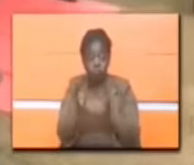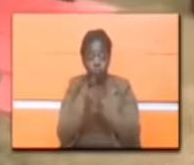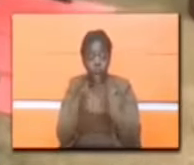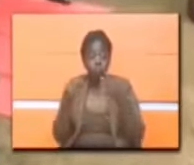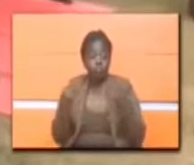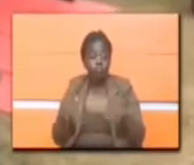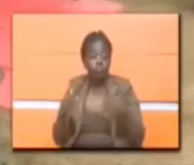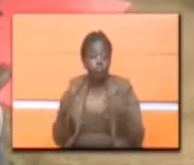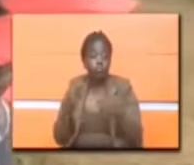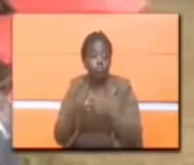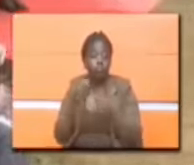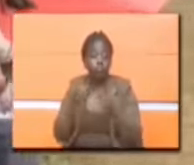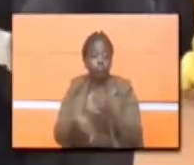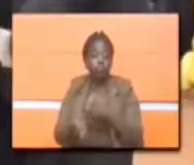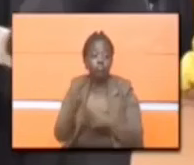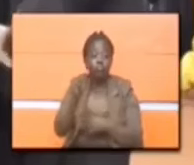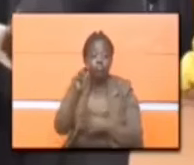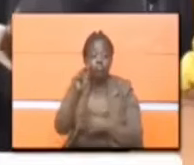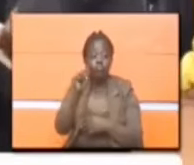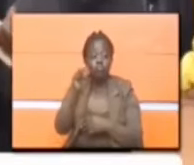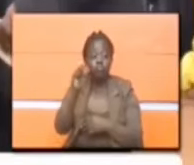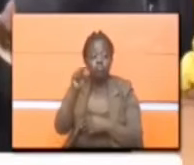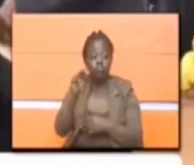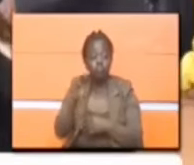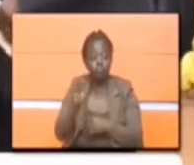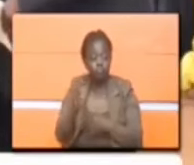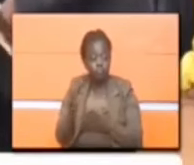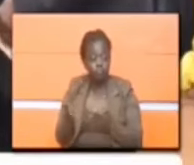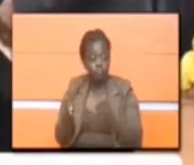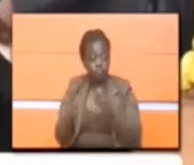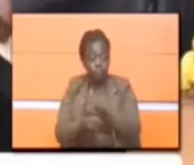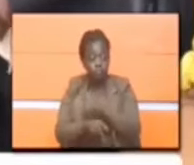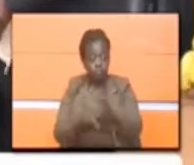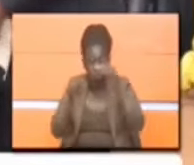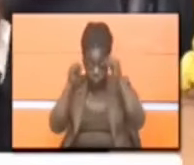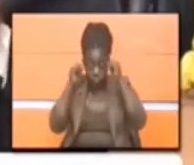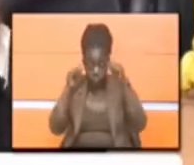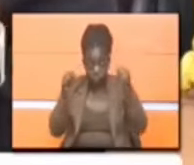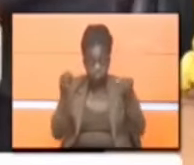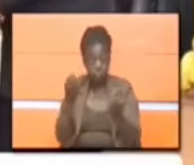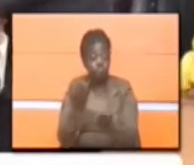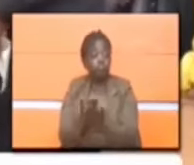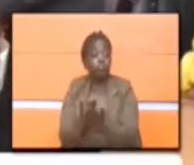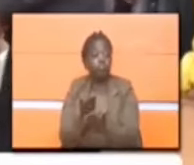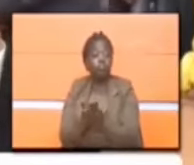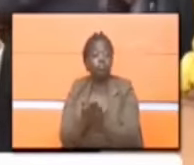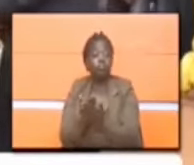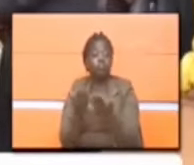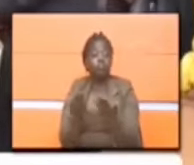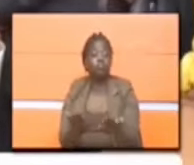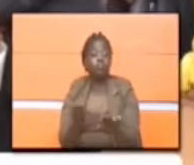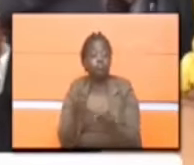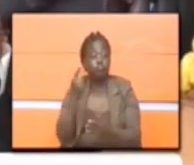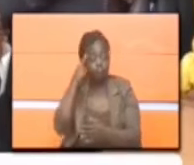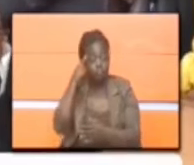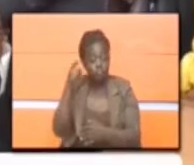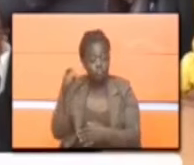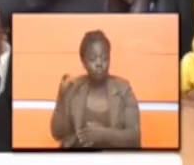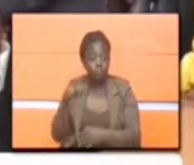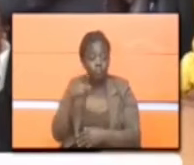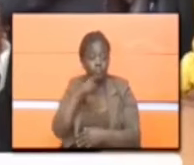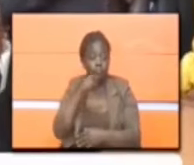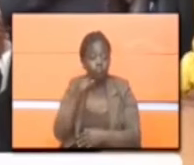gagadde kitumibwe Mirundi Plaza. Vice President, nkusaba kyali kirooto kya